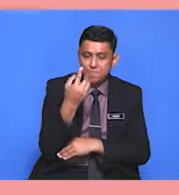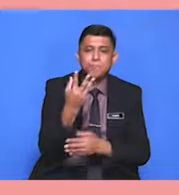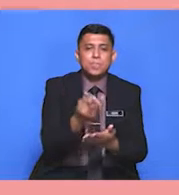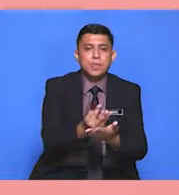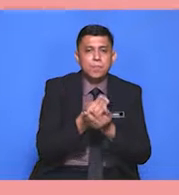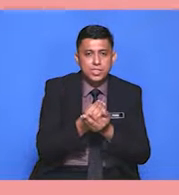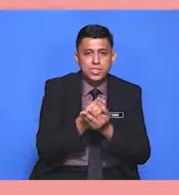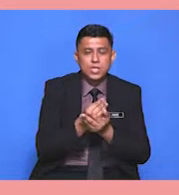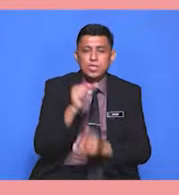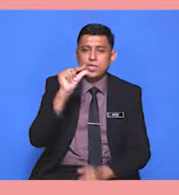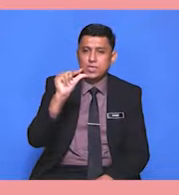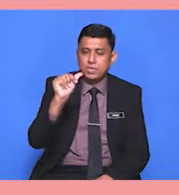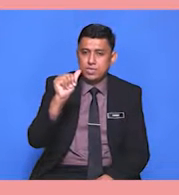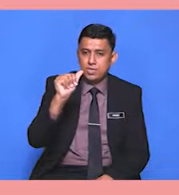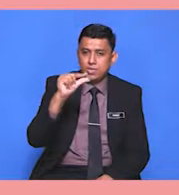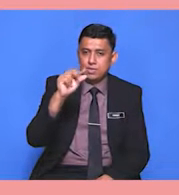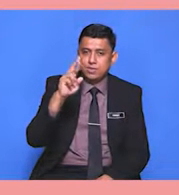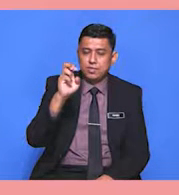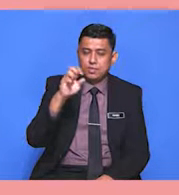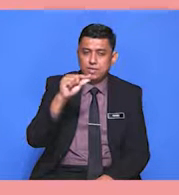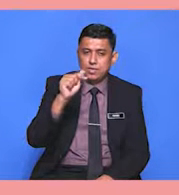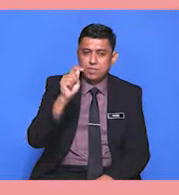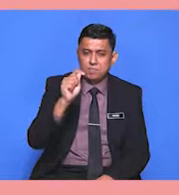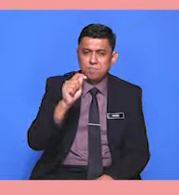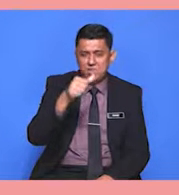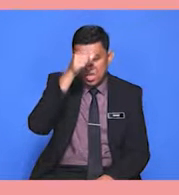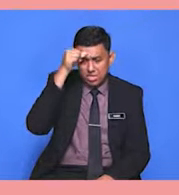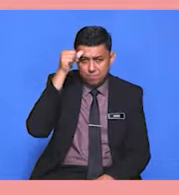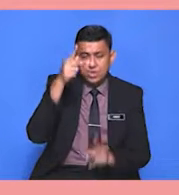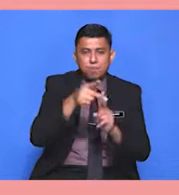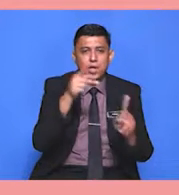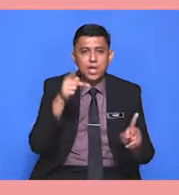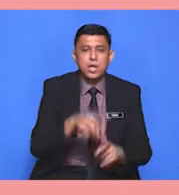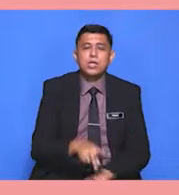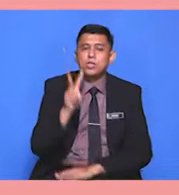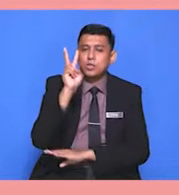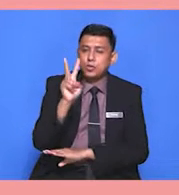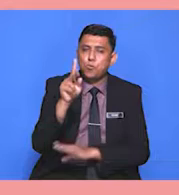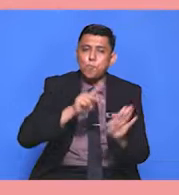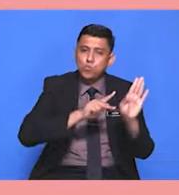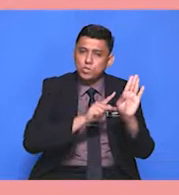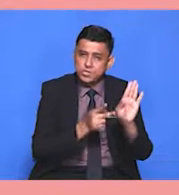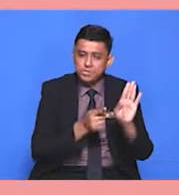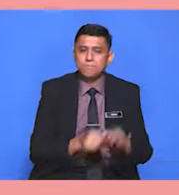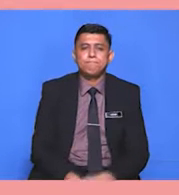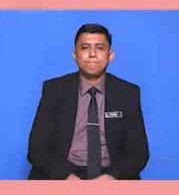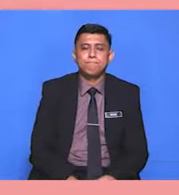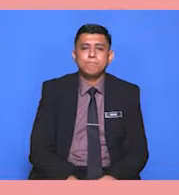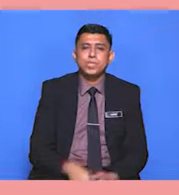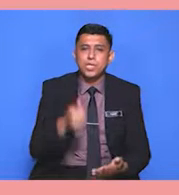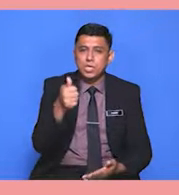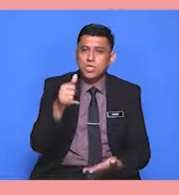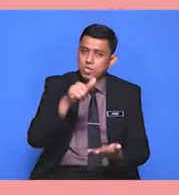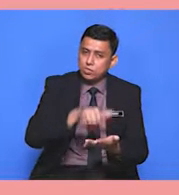Permintaan aggregat boleh meningkat akibat daripada 2 punca,